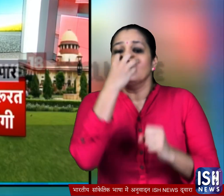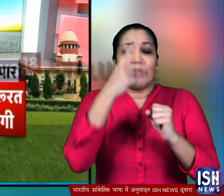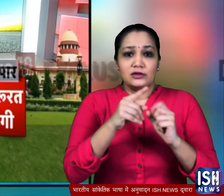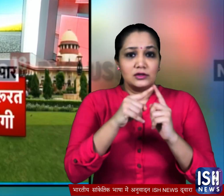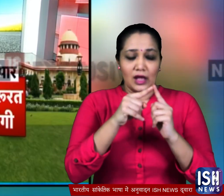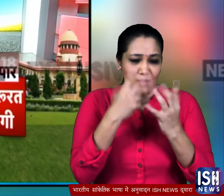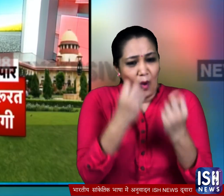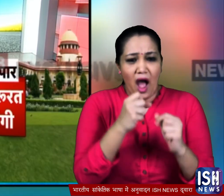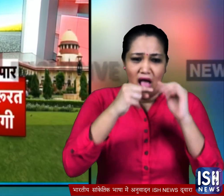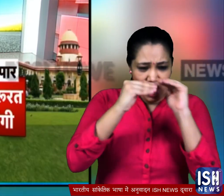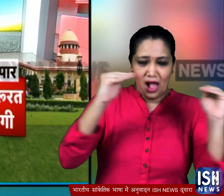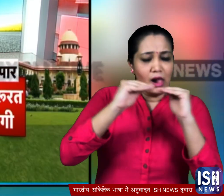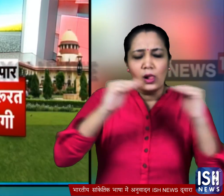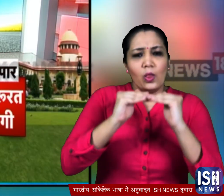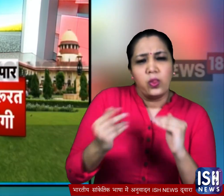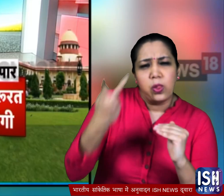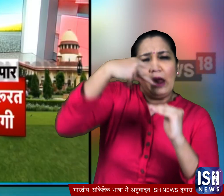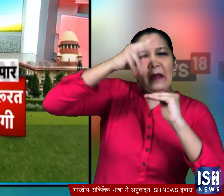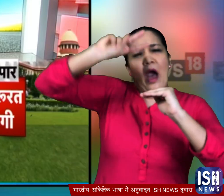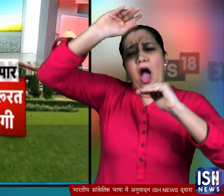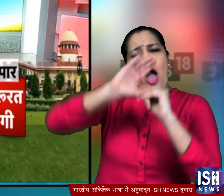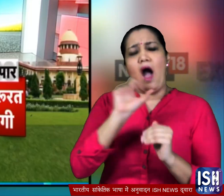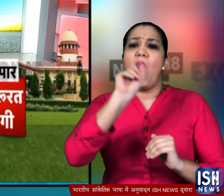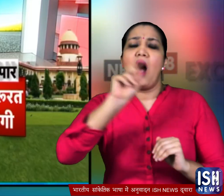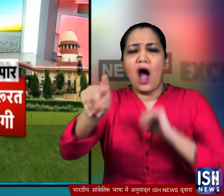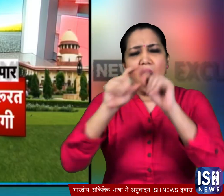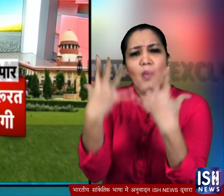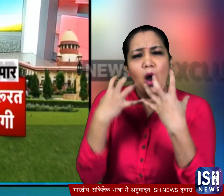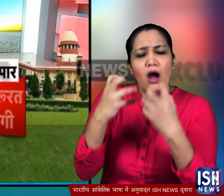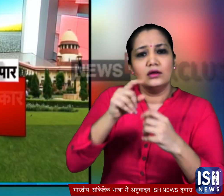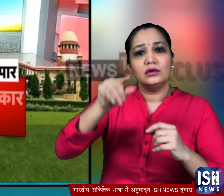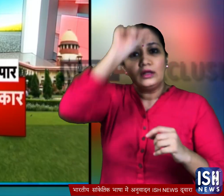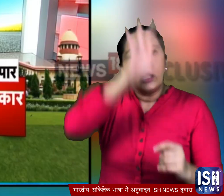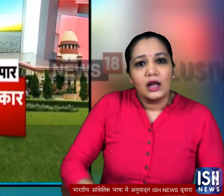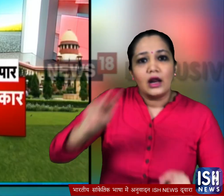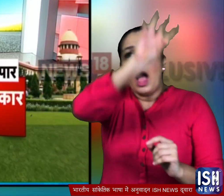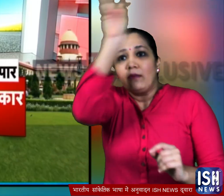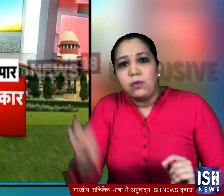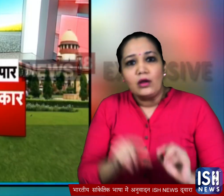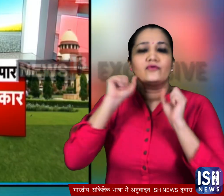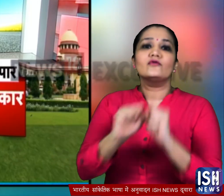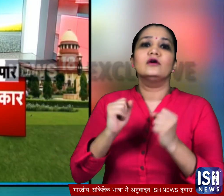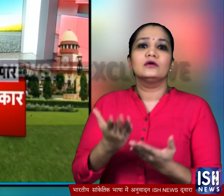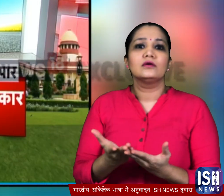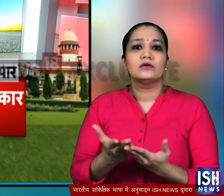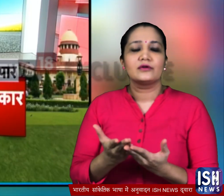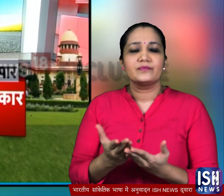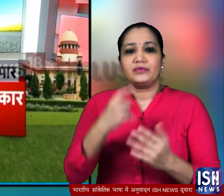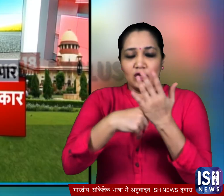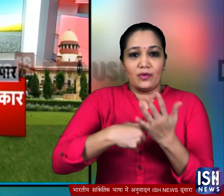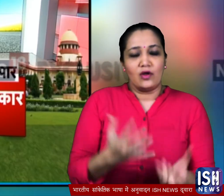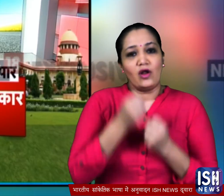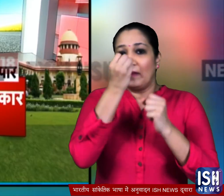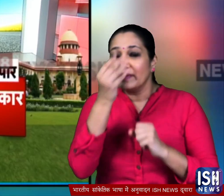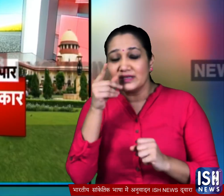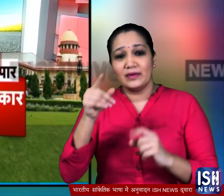जरूरत थी, दिल्ली सरकार ने उस जरूरत को 4 गुना बढ़ाकर बताया, जिससे देश भर में ऑक्सीजन सप्लाई पर असर पड़ा। रिपोर्ट के आने के बाद